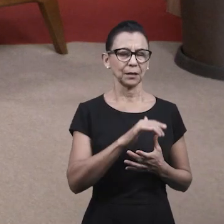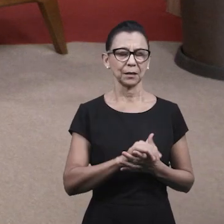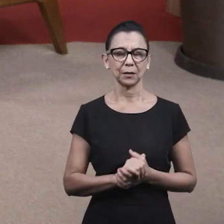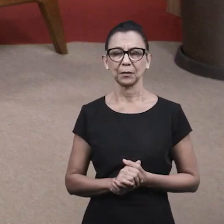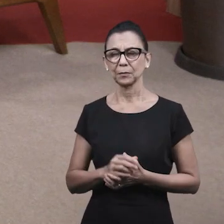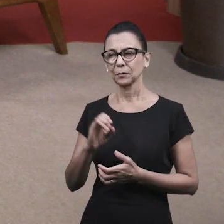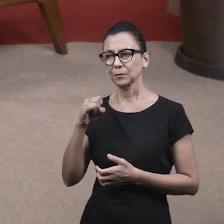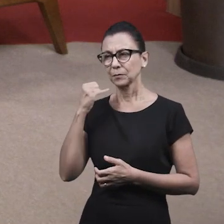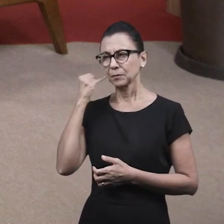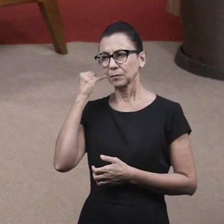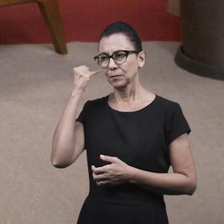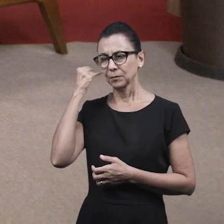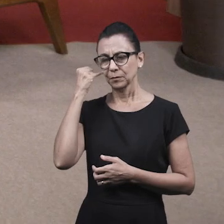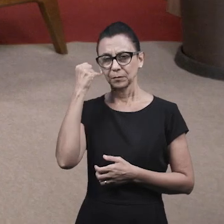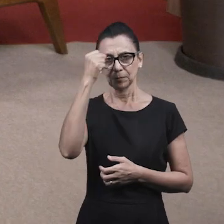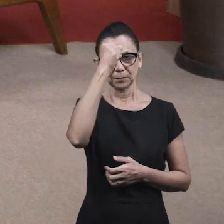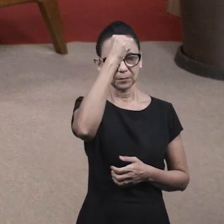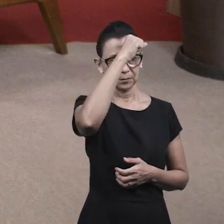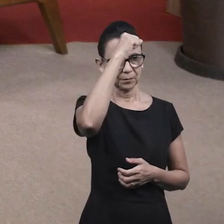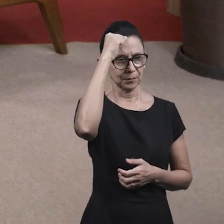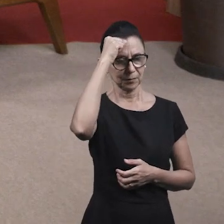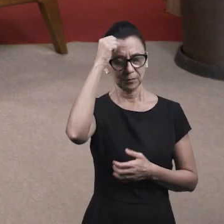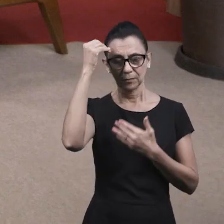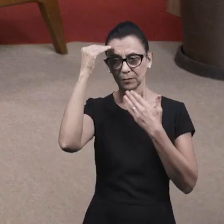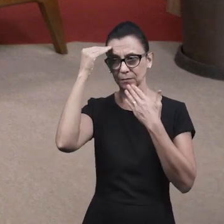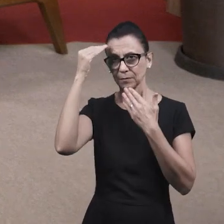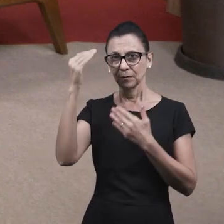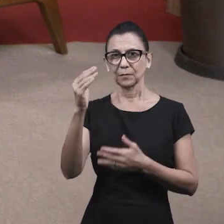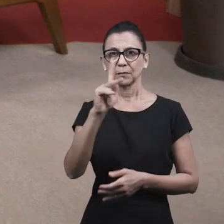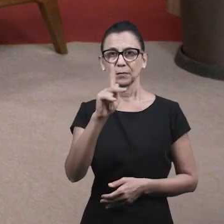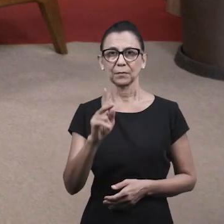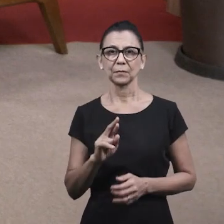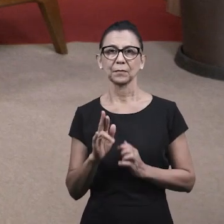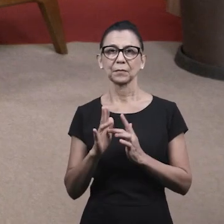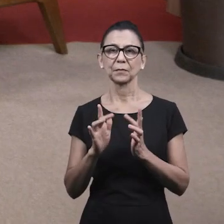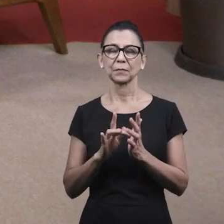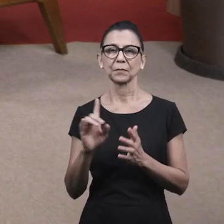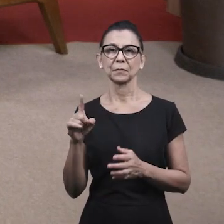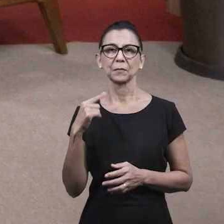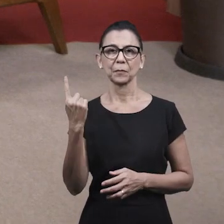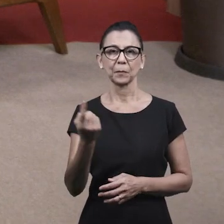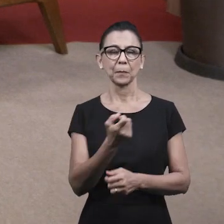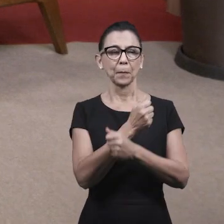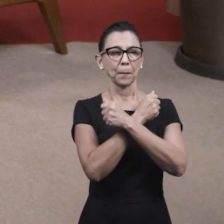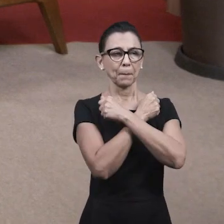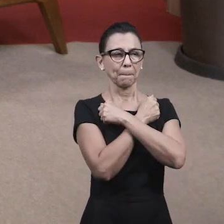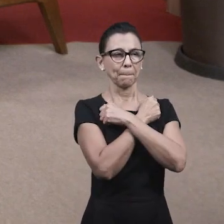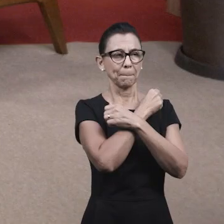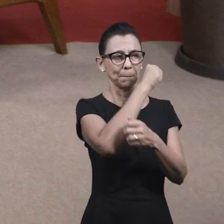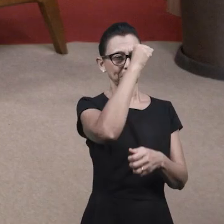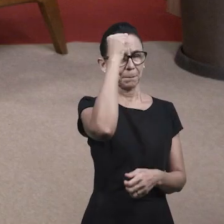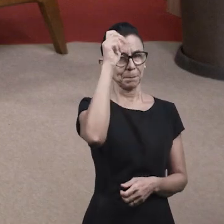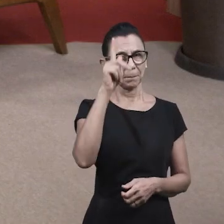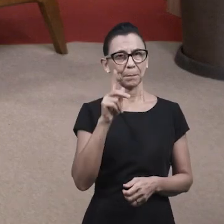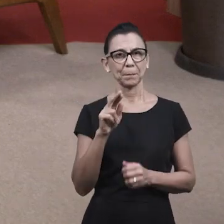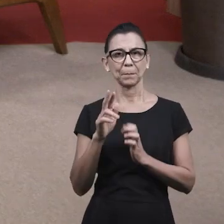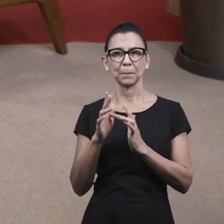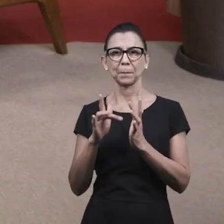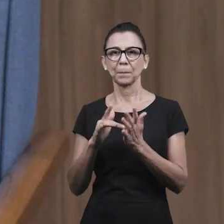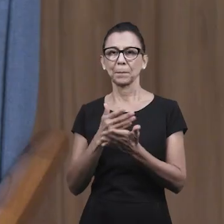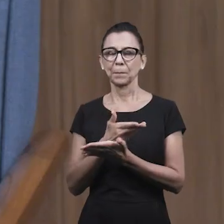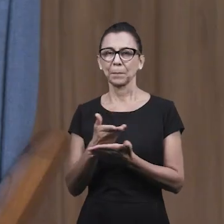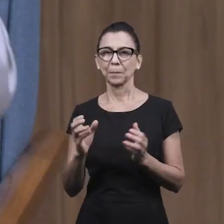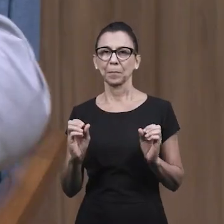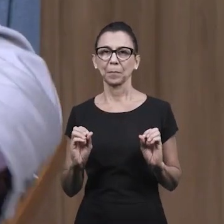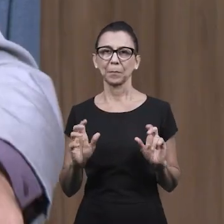à vous aussi. Sergio, la paix du Seigneur à tous. Sergio, merci beaucoup. Gloire à Dieu, la paix du Seigneur à tous.